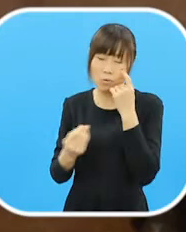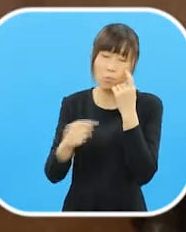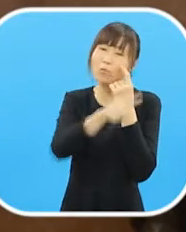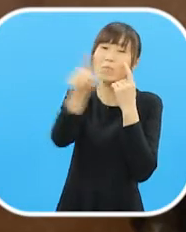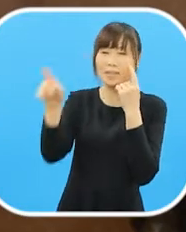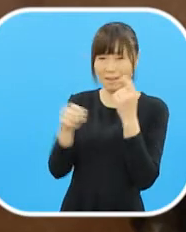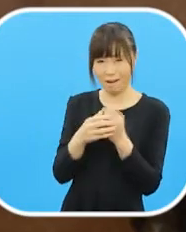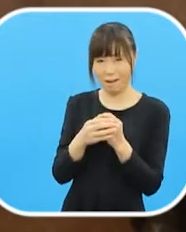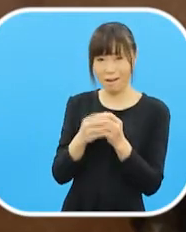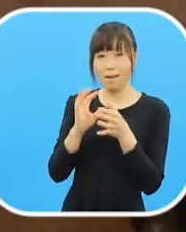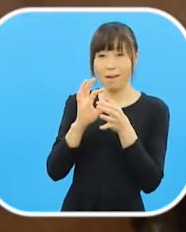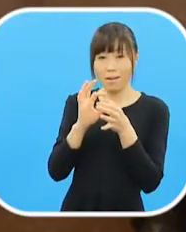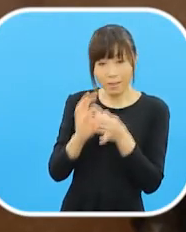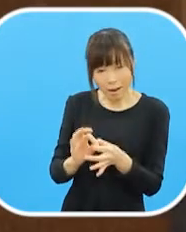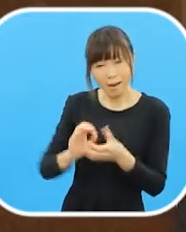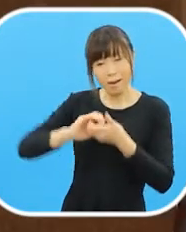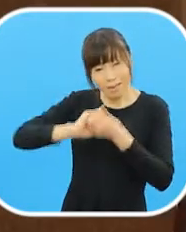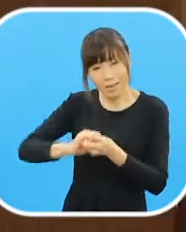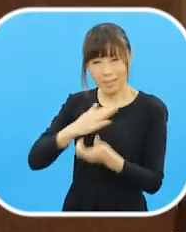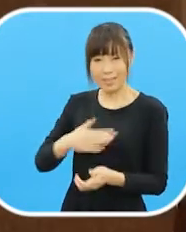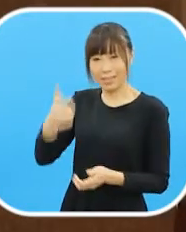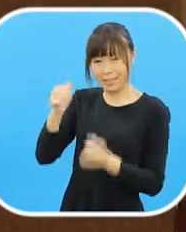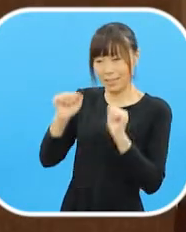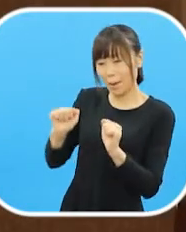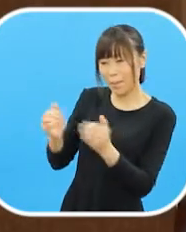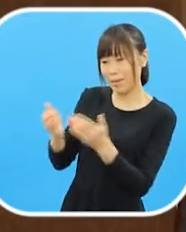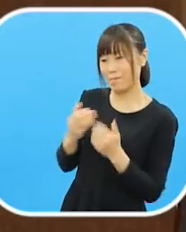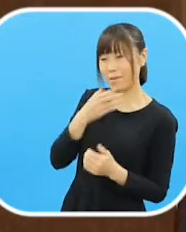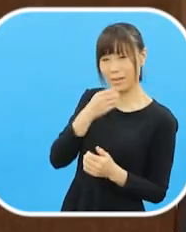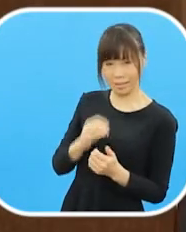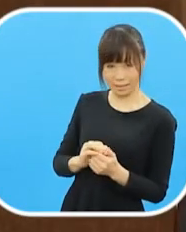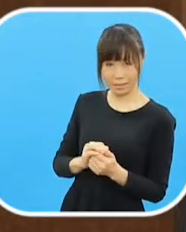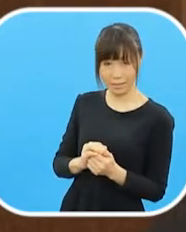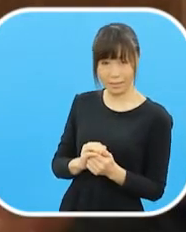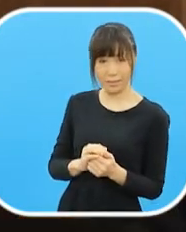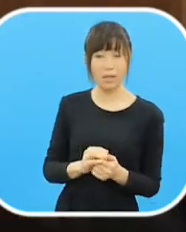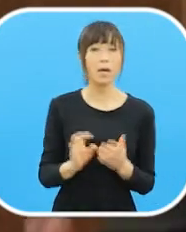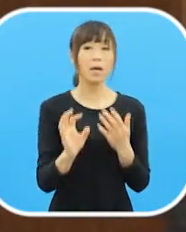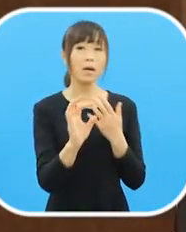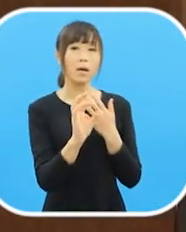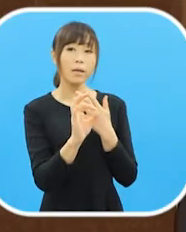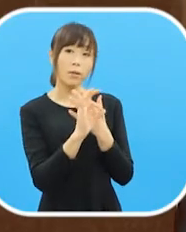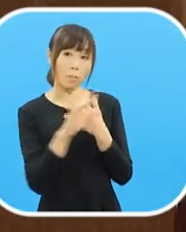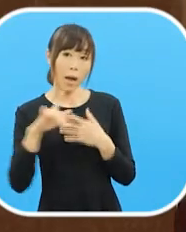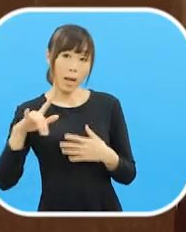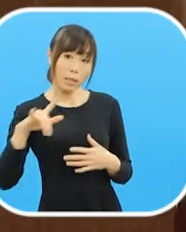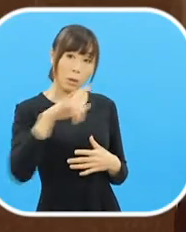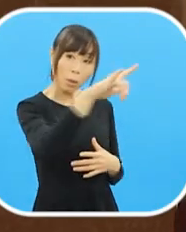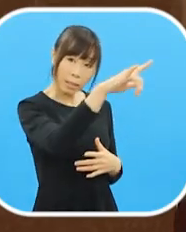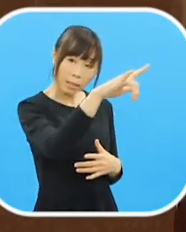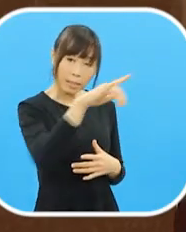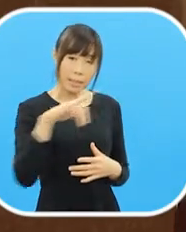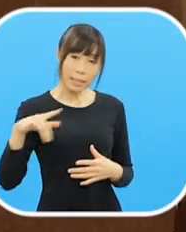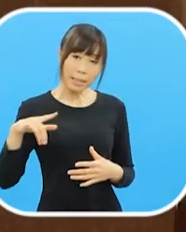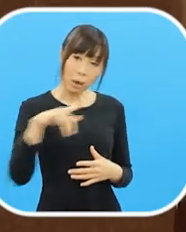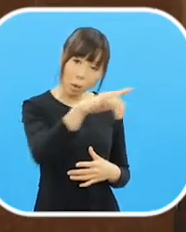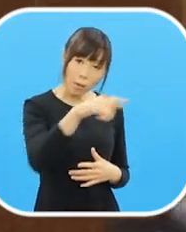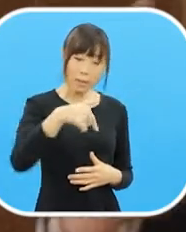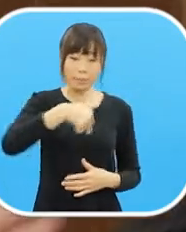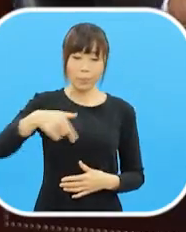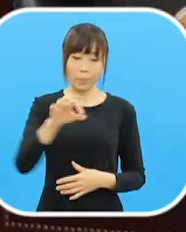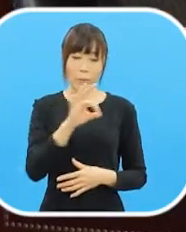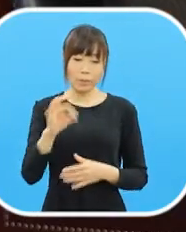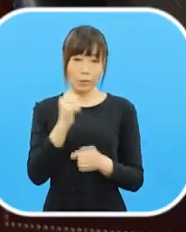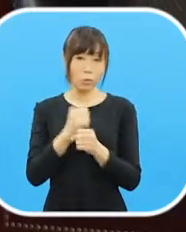事は頑張っていただいて 例えば飛行機、 ええ、 ジェット機ですねあの部品を作る会社が、ね、どんどん増えてるん